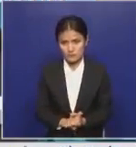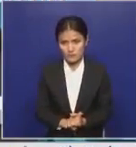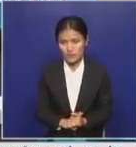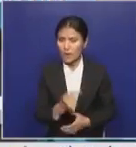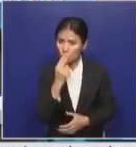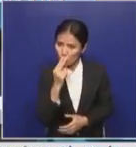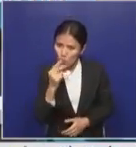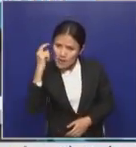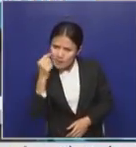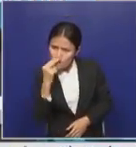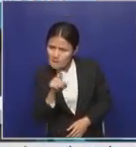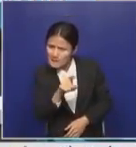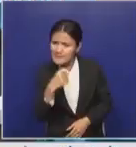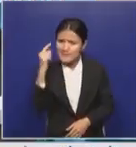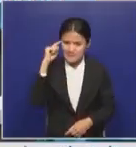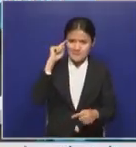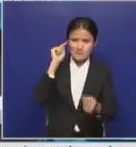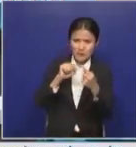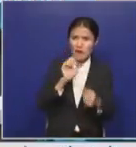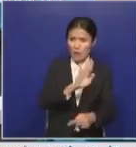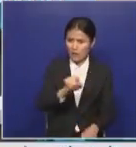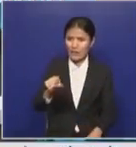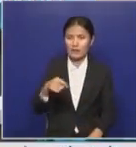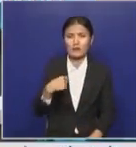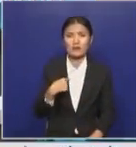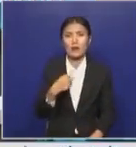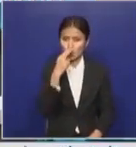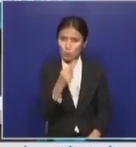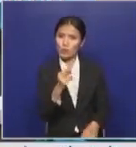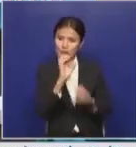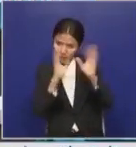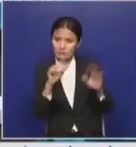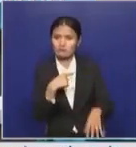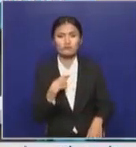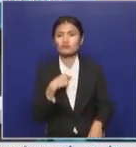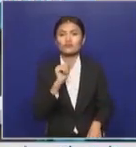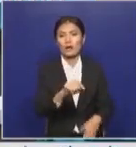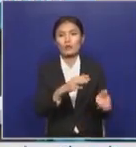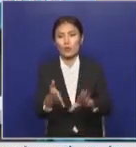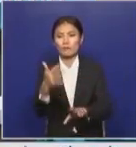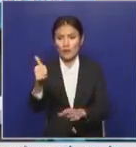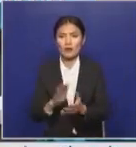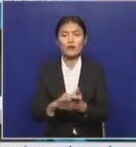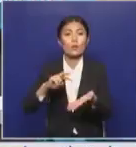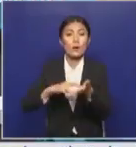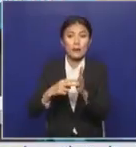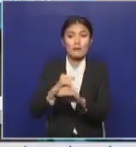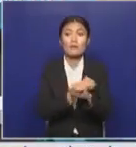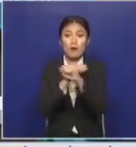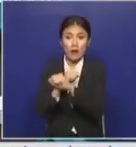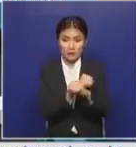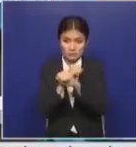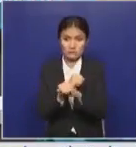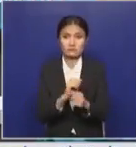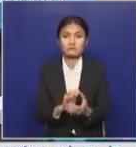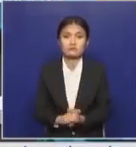ทั้งนี้เพื่อให้เป็นมาตรการป้องกันความเสียหายที่อาจเกิดจากสถาบันหลักของประเทศได้ก่อนอันเป็นรัฐ